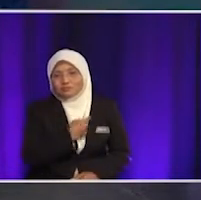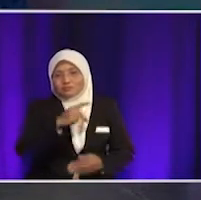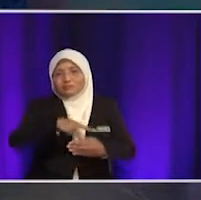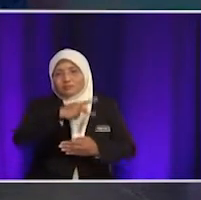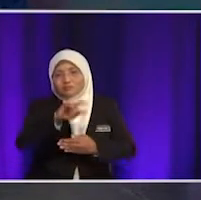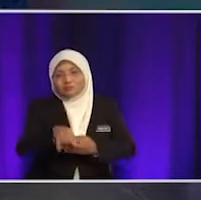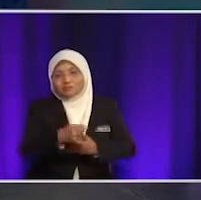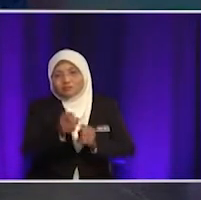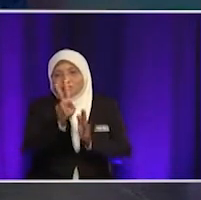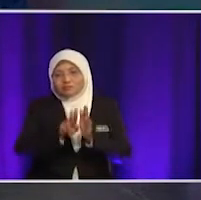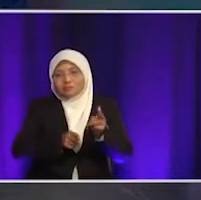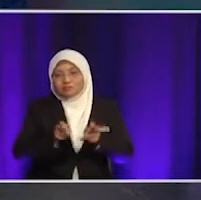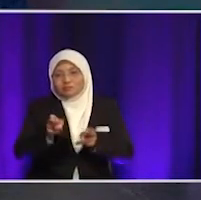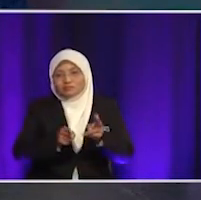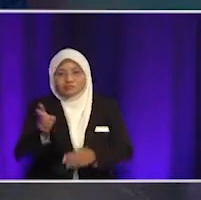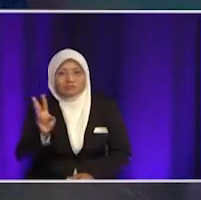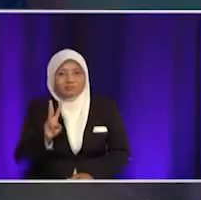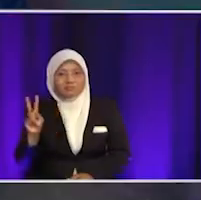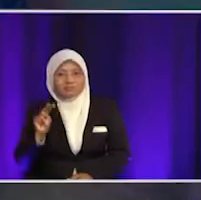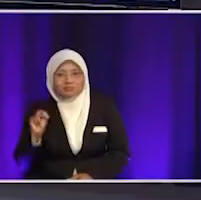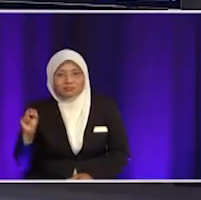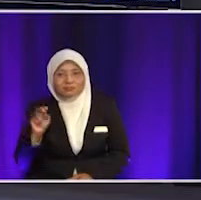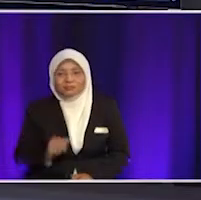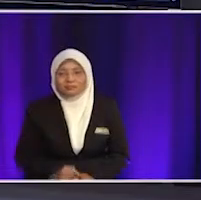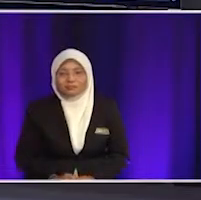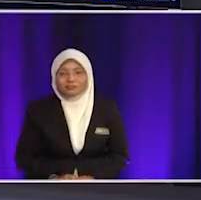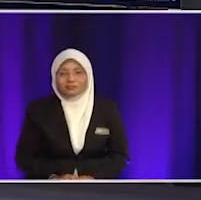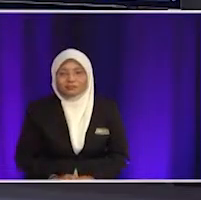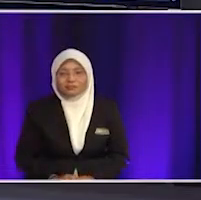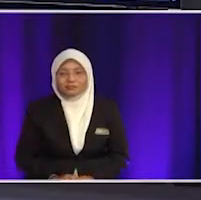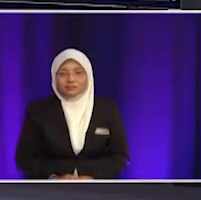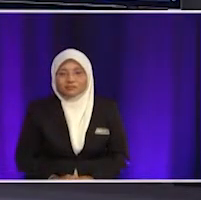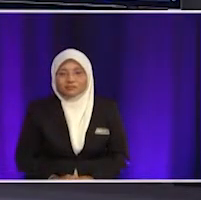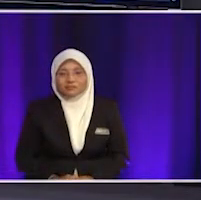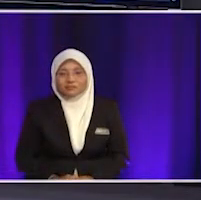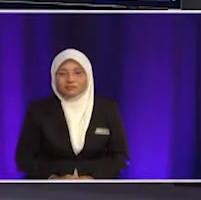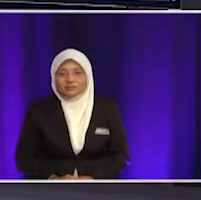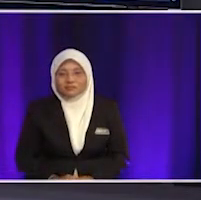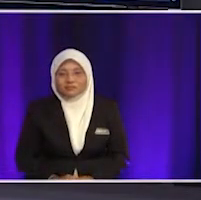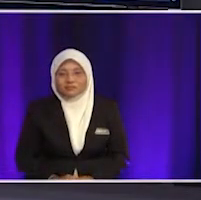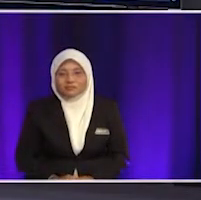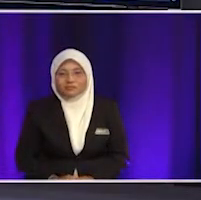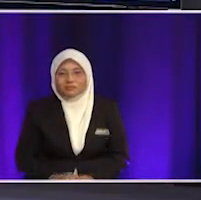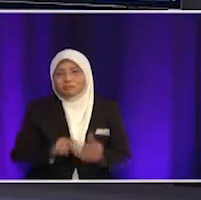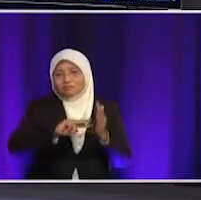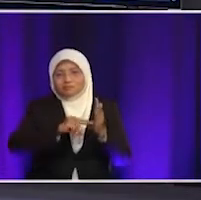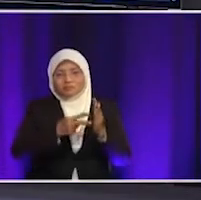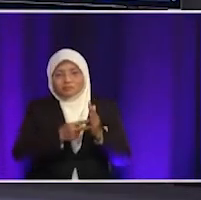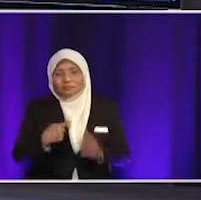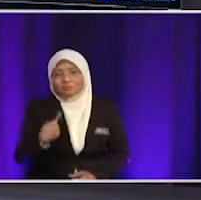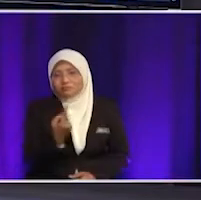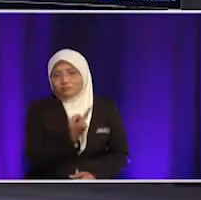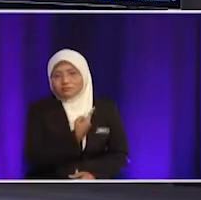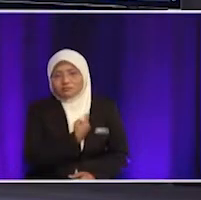tapi bila kita ada tajuk Ni dalam di bawah mata pelajaran Rika Anda jahitan pakaian Maksudnya kita